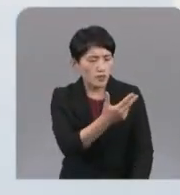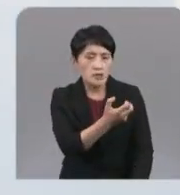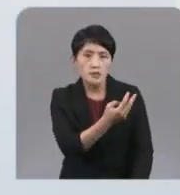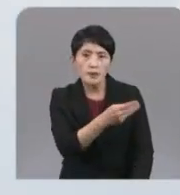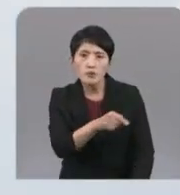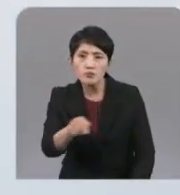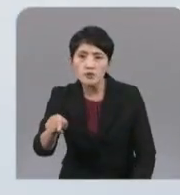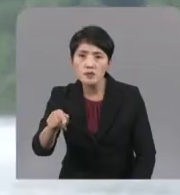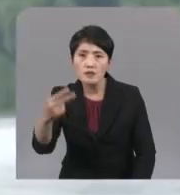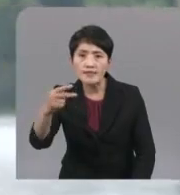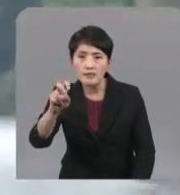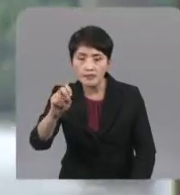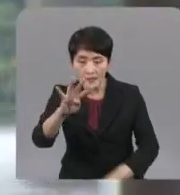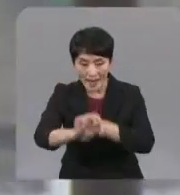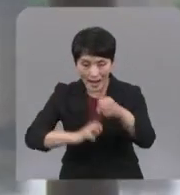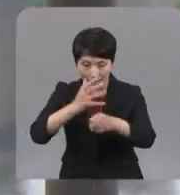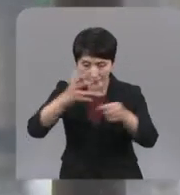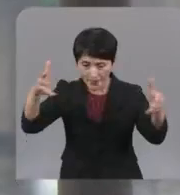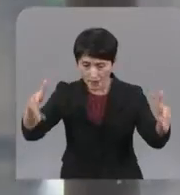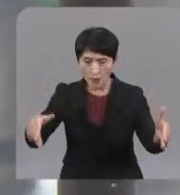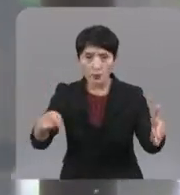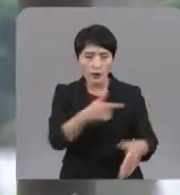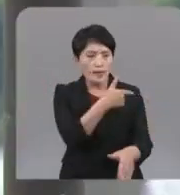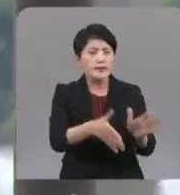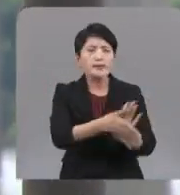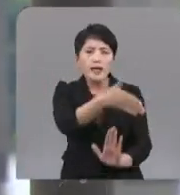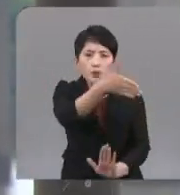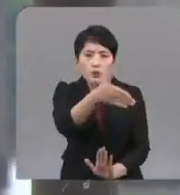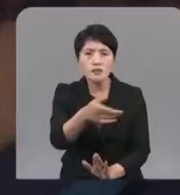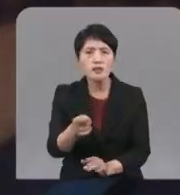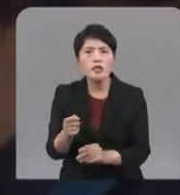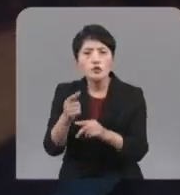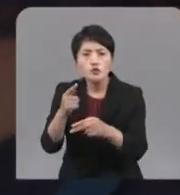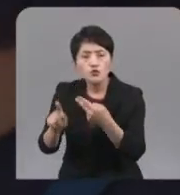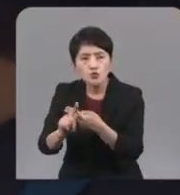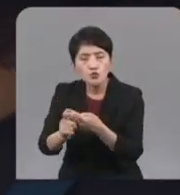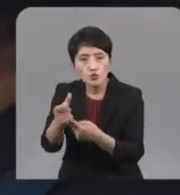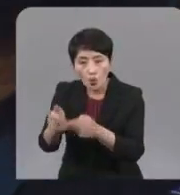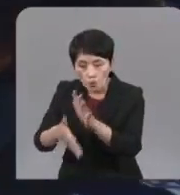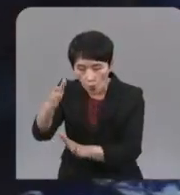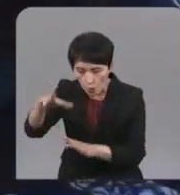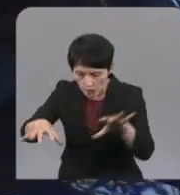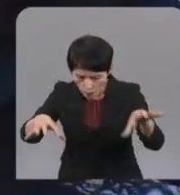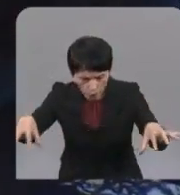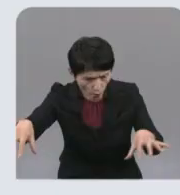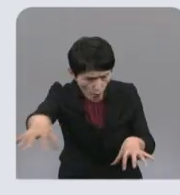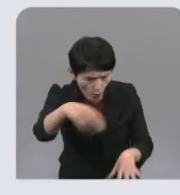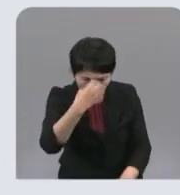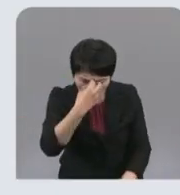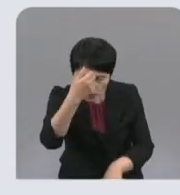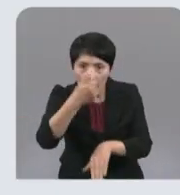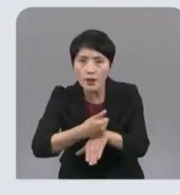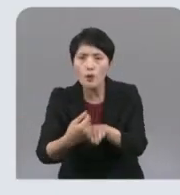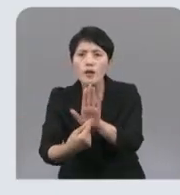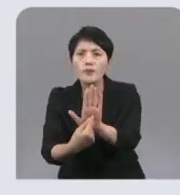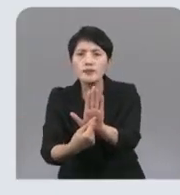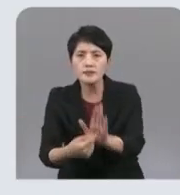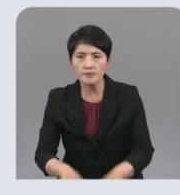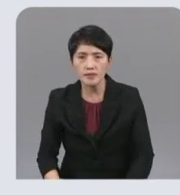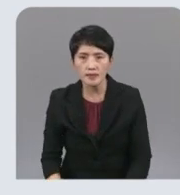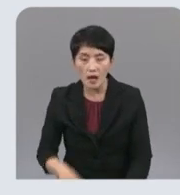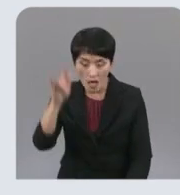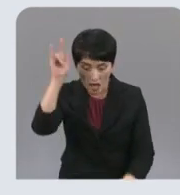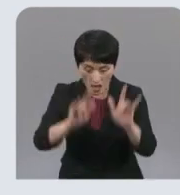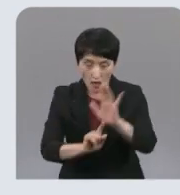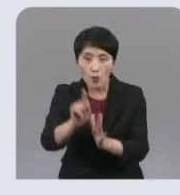48 năm từ năm 1973 đến năm 2020 cho thấy thời tiết nóng cắt ở các thành phố vừa vào nhỏ đã vượt qua ngưỡng ở các thành phố lớn